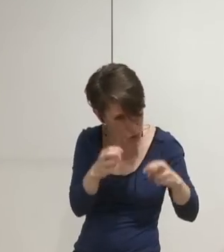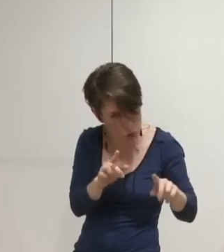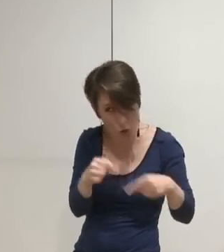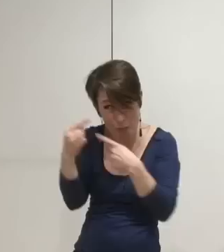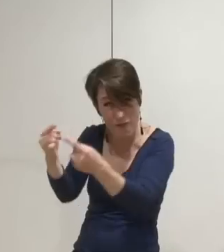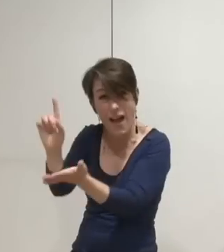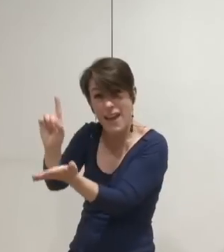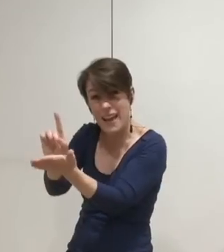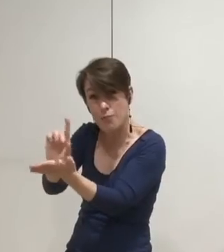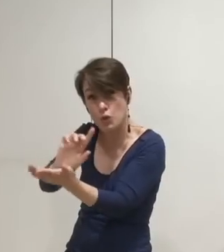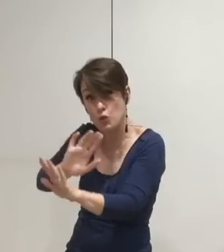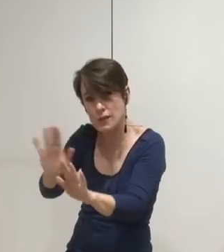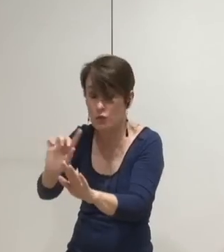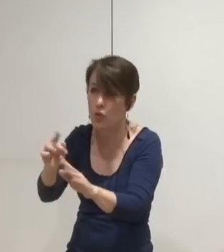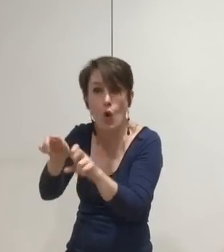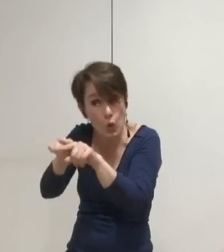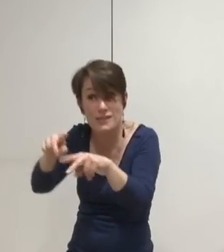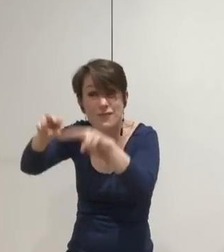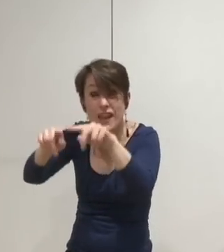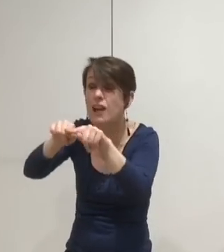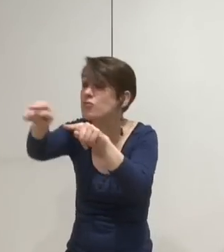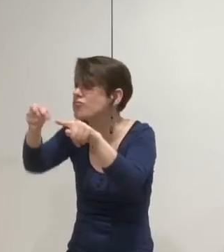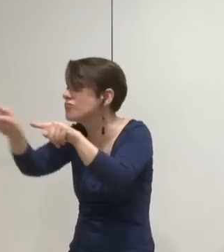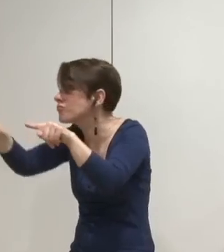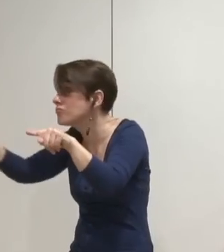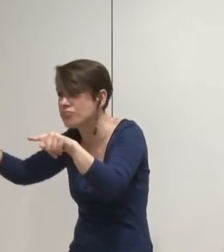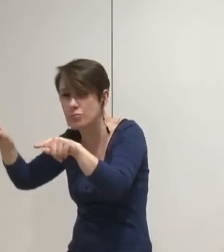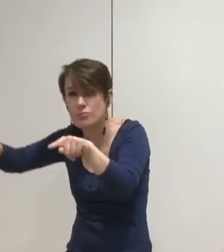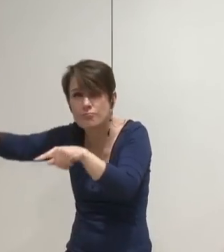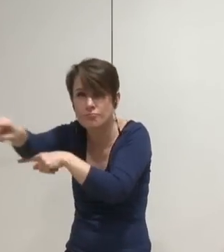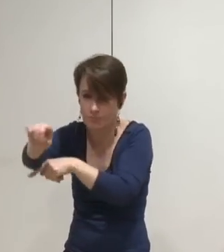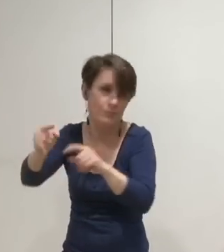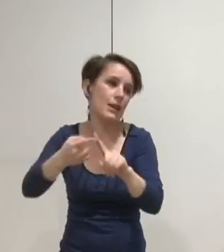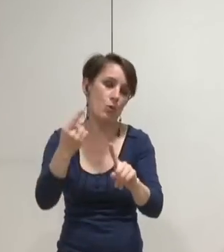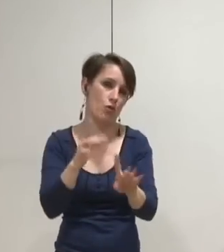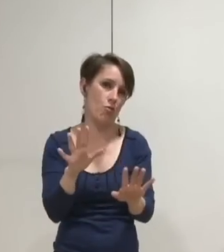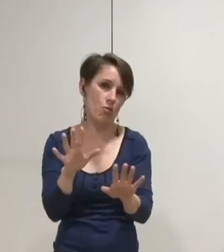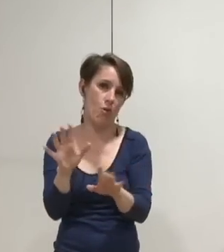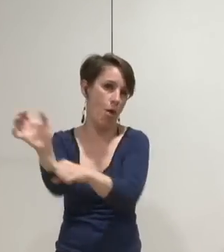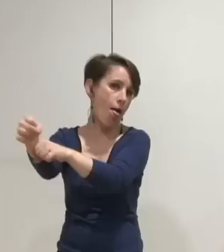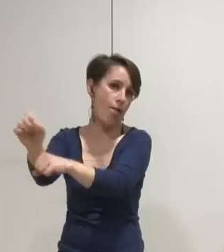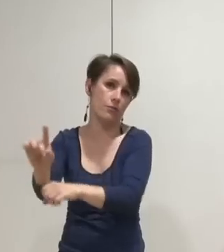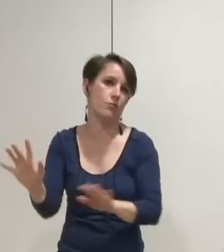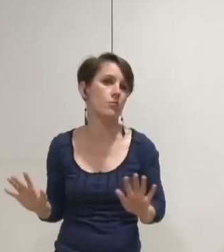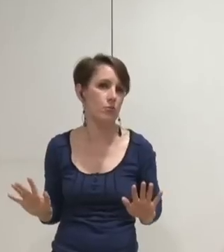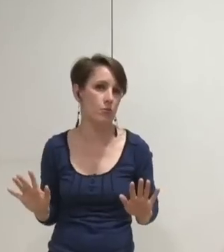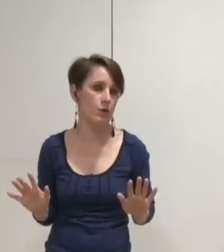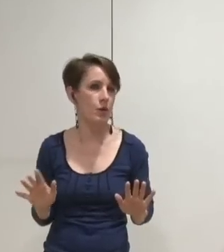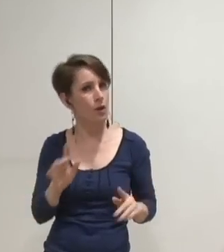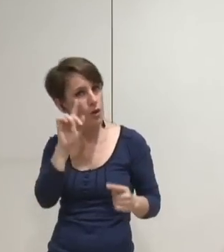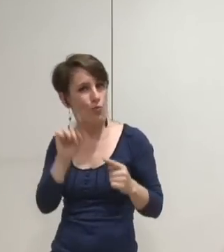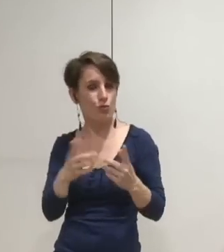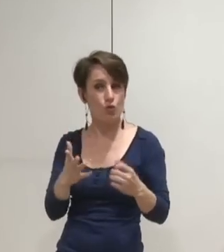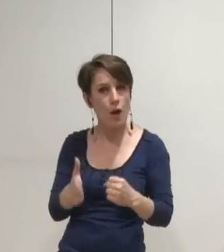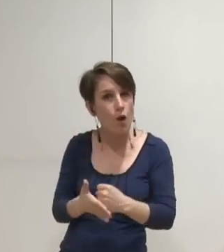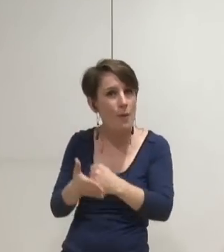donné quelques éléments mais je pense que c'est vraiment important pour qu'on ne se rate pas excusez-moi de le dire dire comme ça sur l'aide que nous apporterons